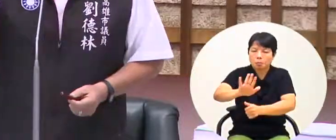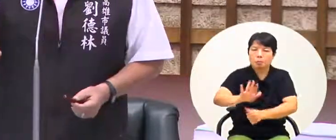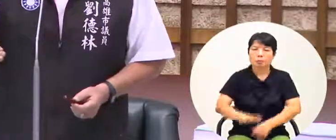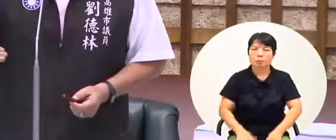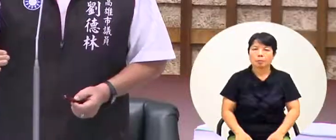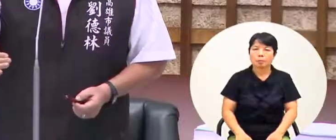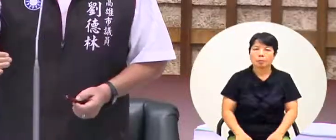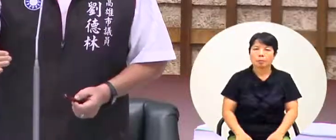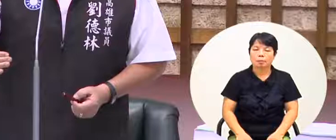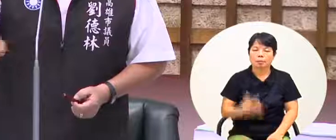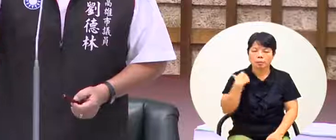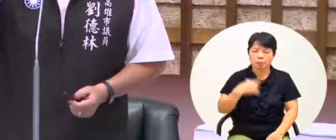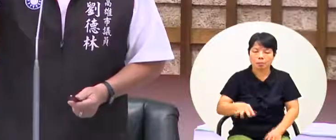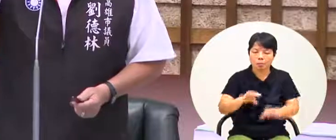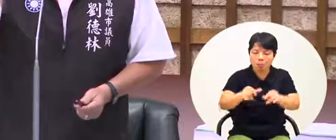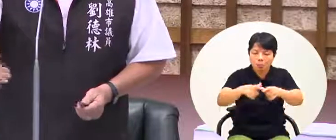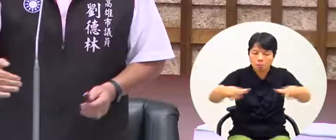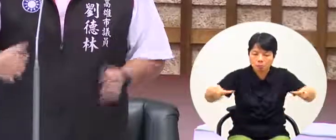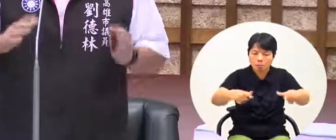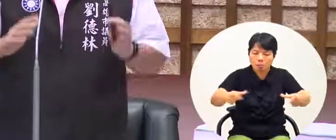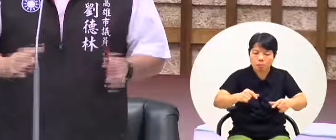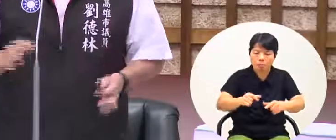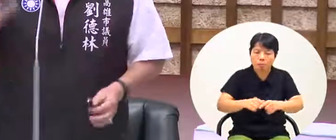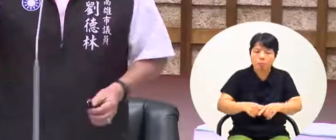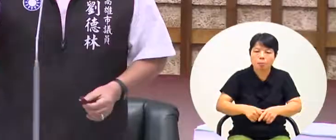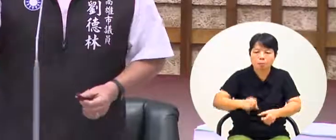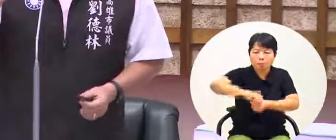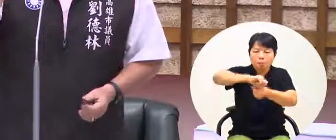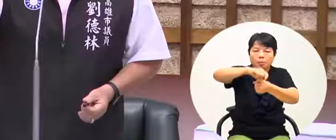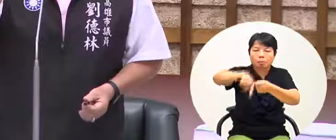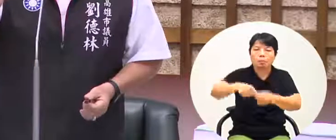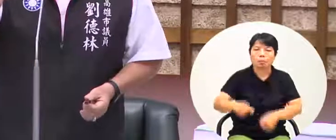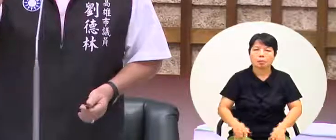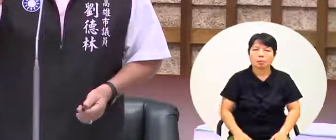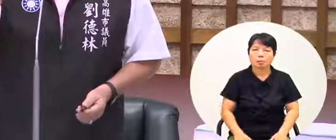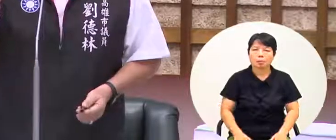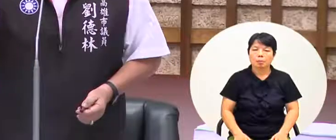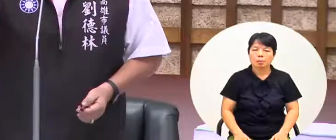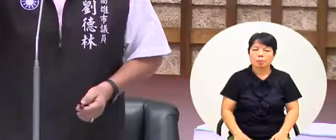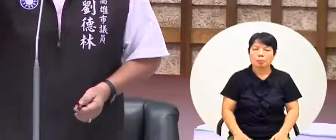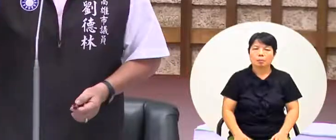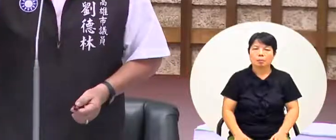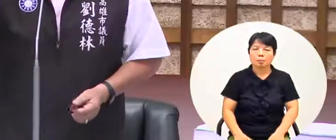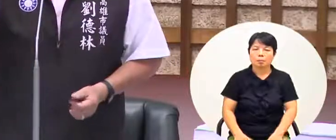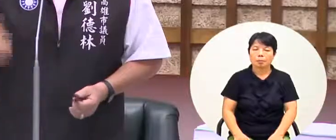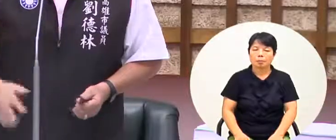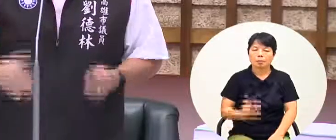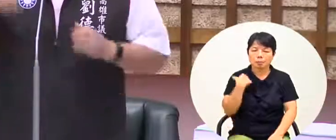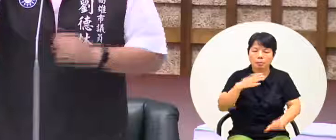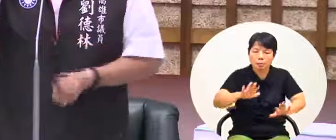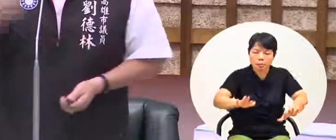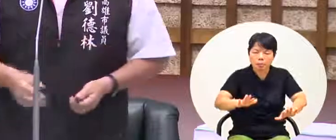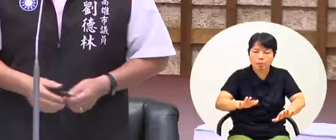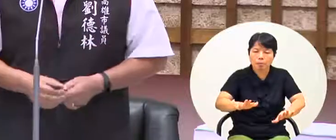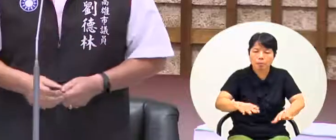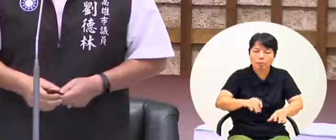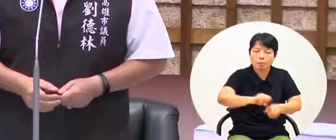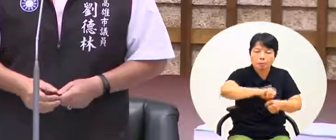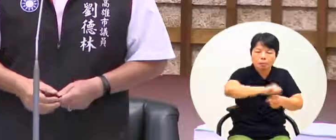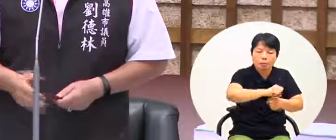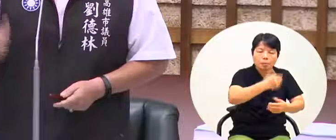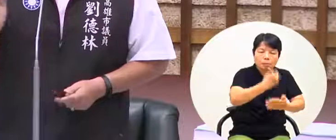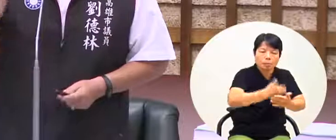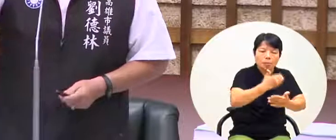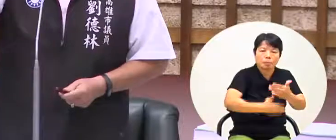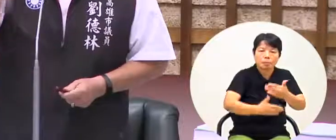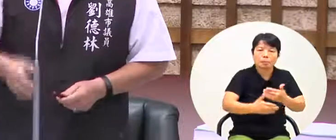后，我们压抑把我们能够创造的一些降低我们的这个起造的